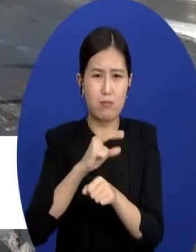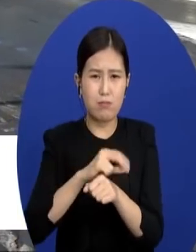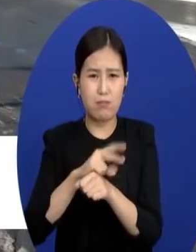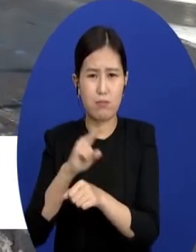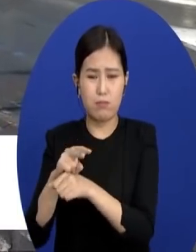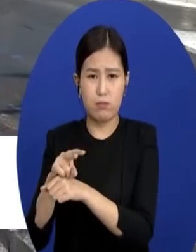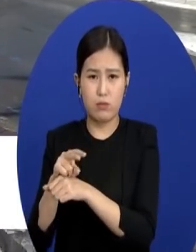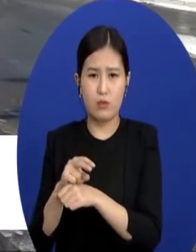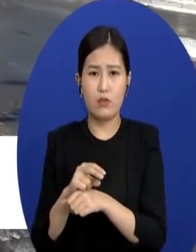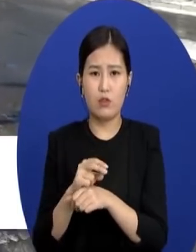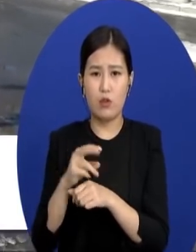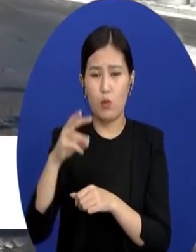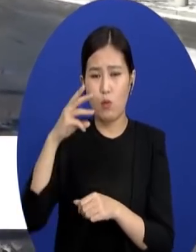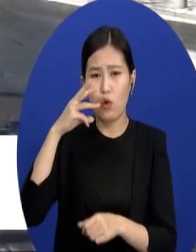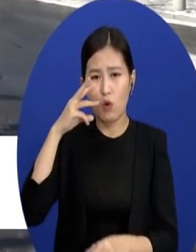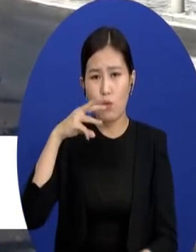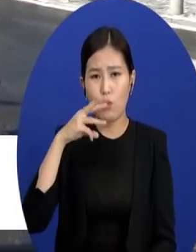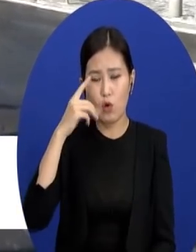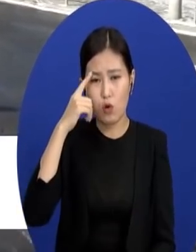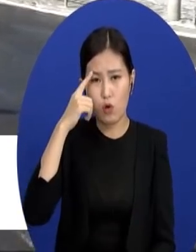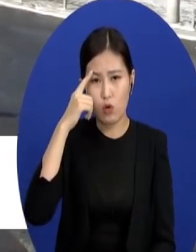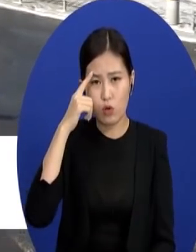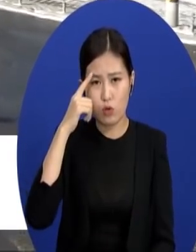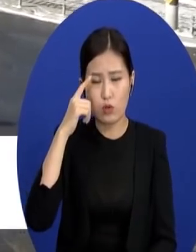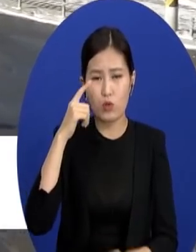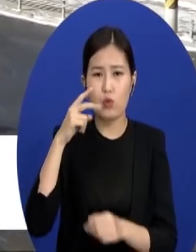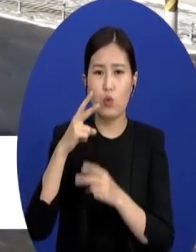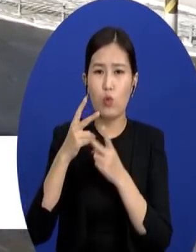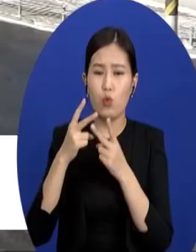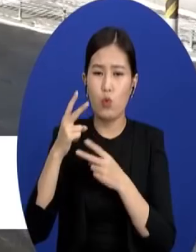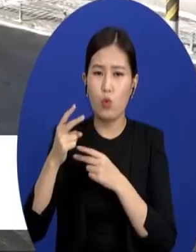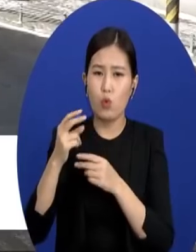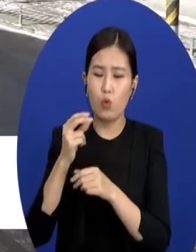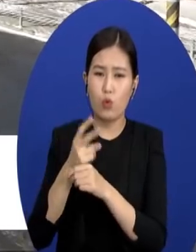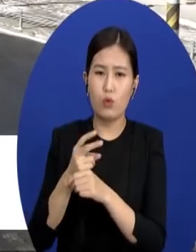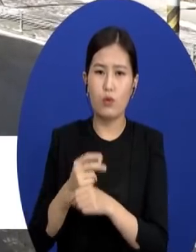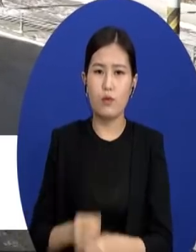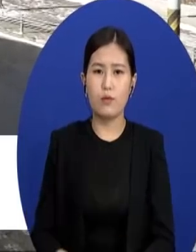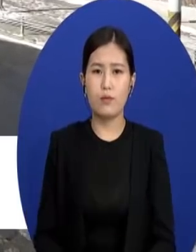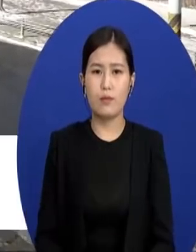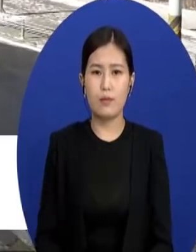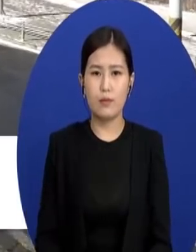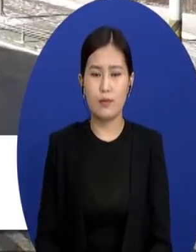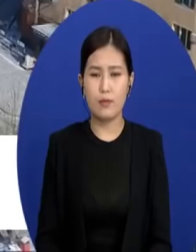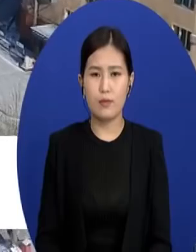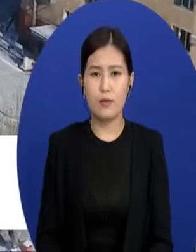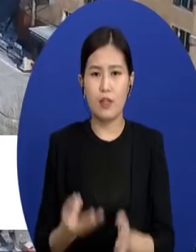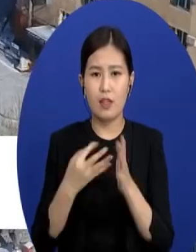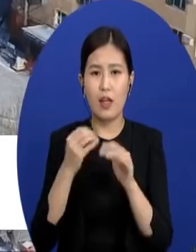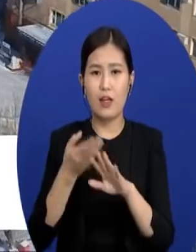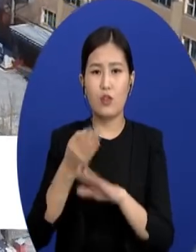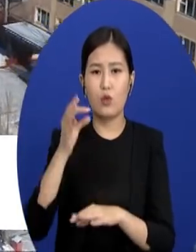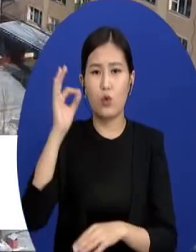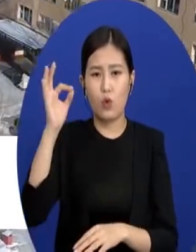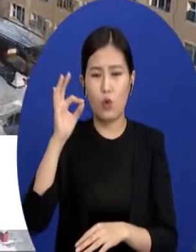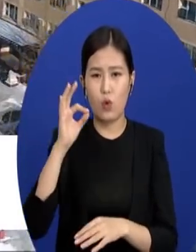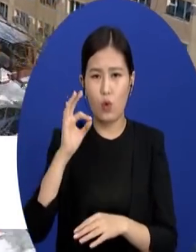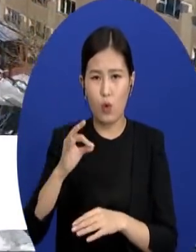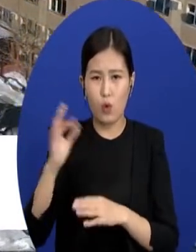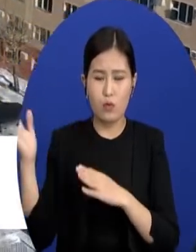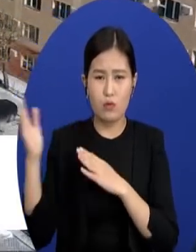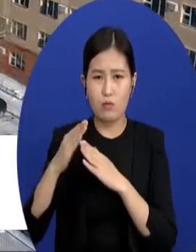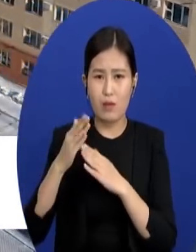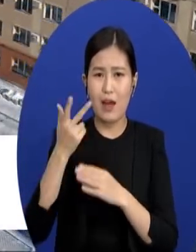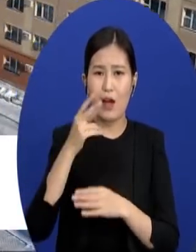худалдаа аж үйлдвэрийн танхимаас мэдээлсэн. Мөн хуваараа бизнес эрхлэгчдийн 80% нь бүрэн зогсолтод орж 13% нь хязгаарлагдмал